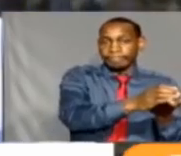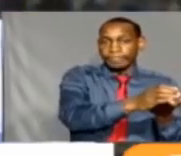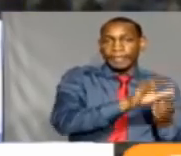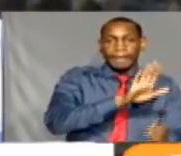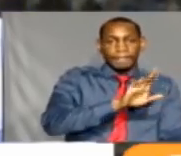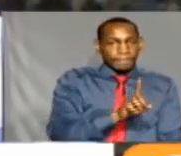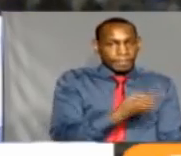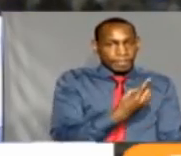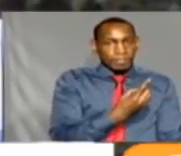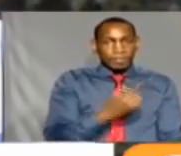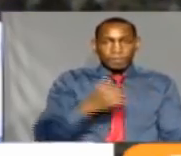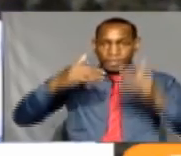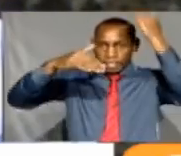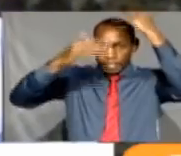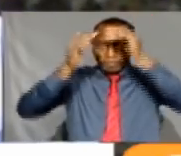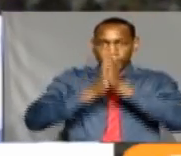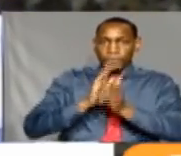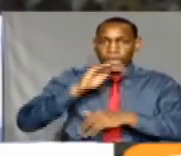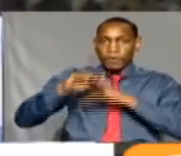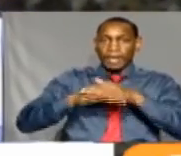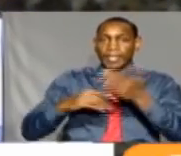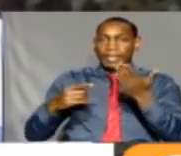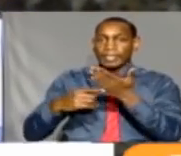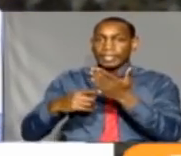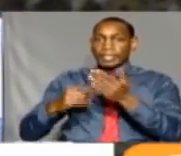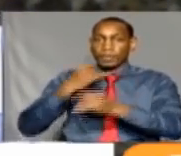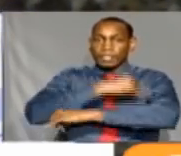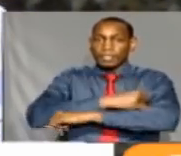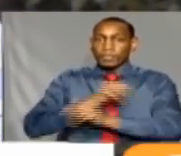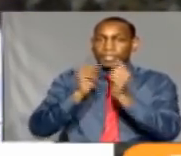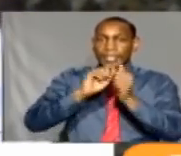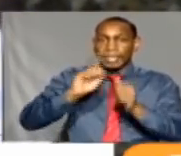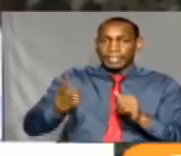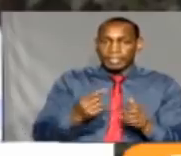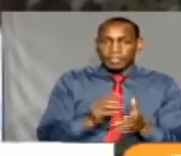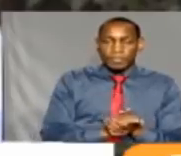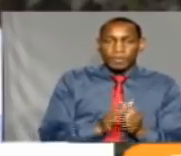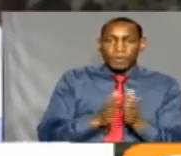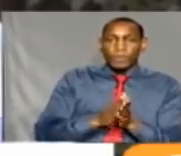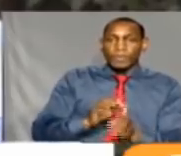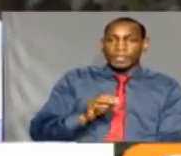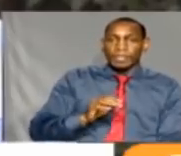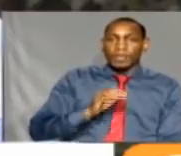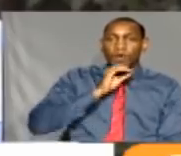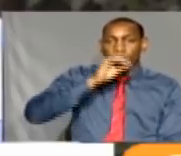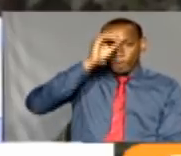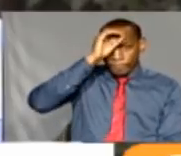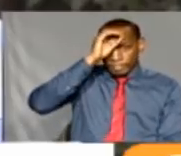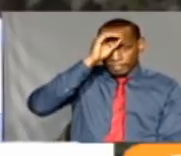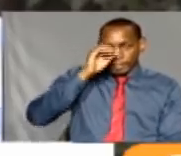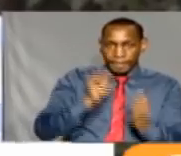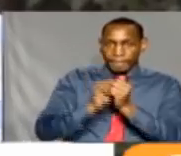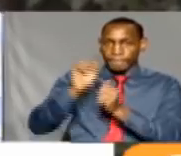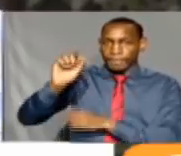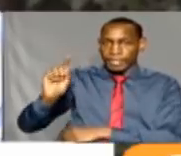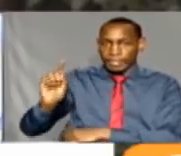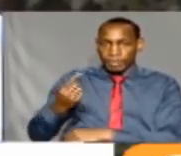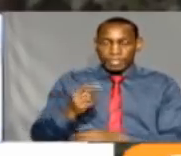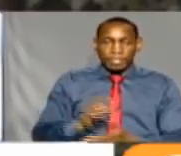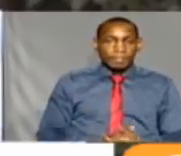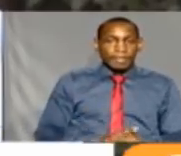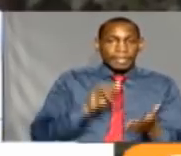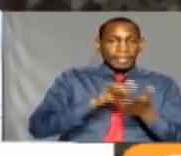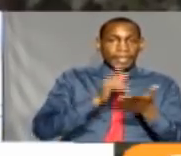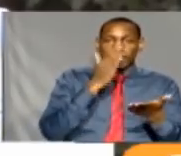at 5,000, university and all tertiary institution at 10,000, partial orphan 10,000 or total orphan 15,000.